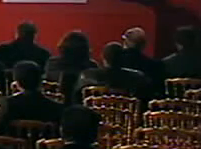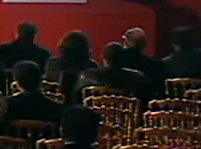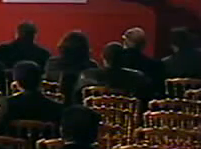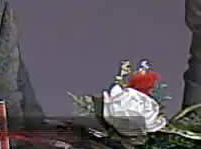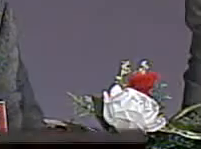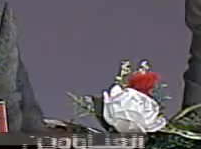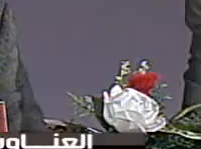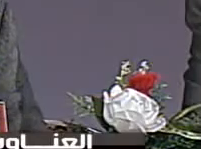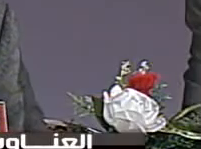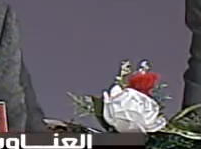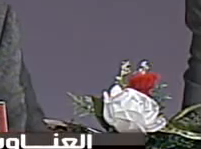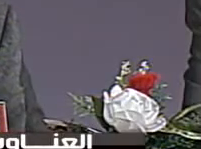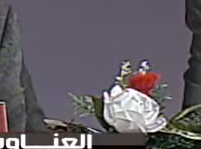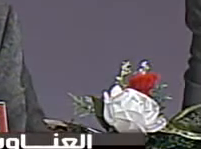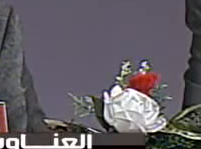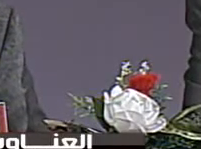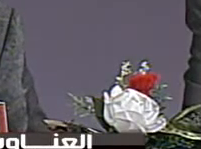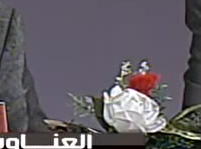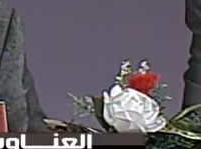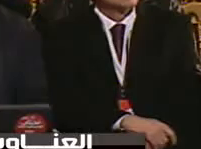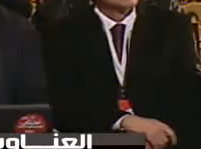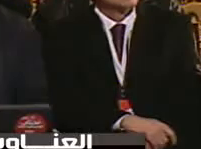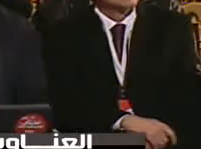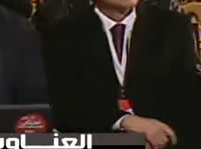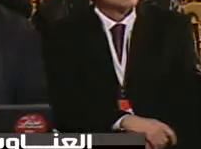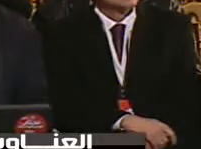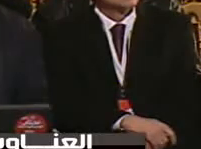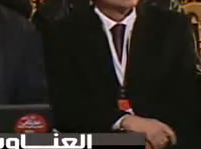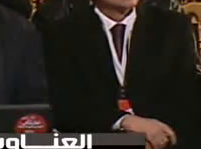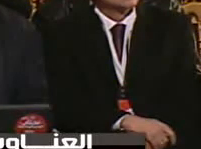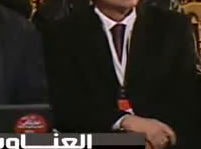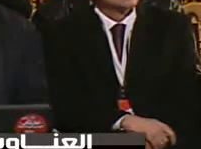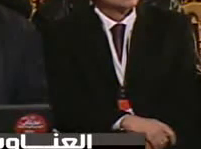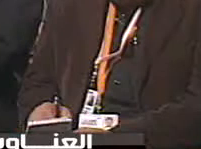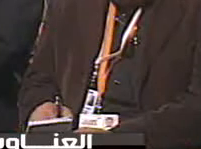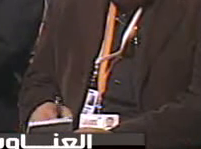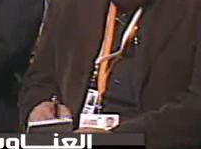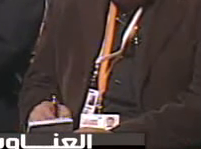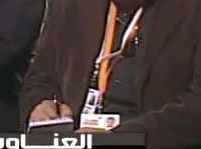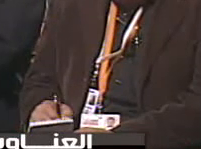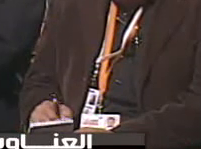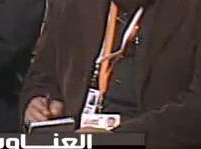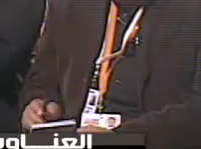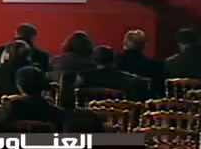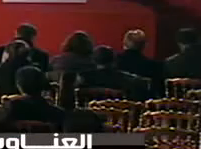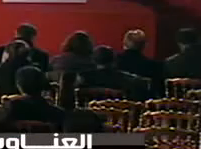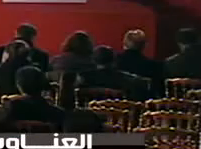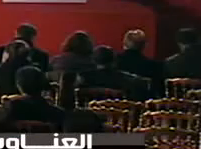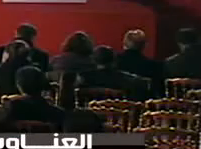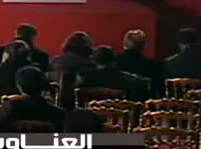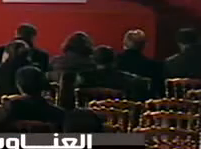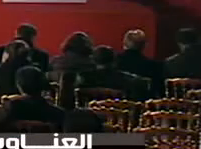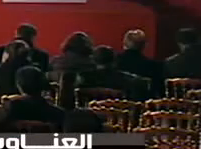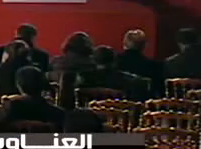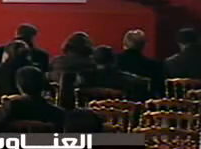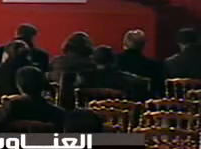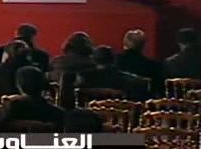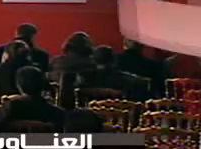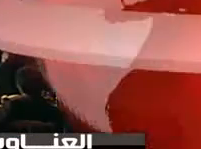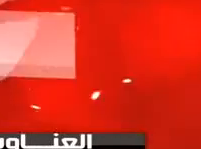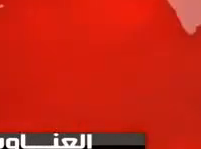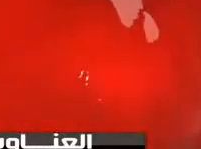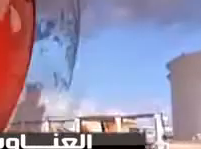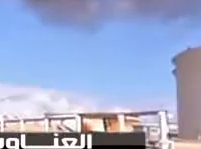بعد تأكيد المحكمة الإدارية عدم تلقيها أي طعون، الهيئة العليا المستقلة للانتخابات تعلن اليوم النتائج النهائية